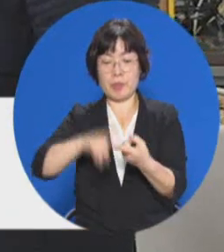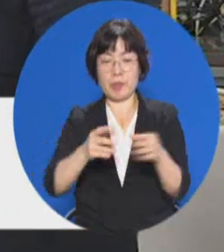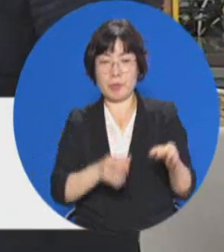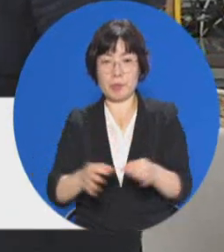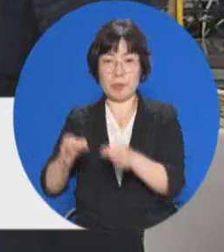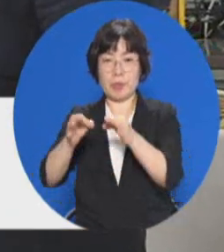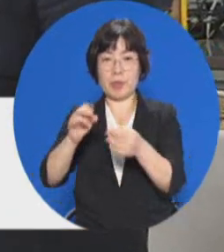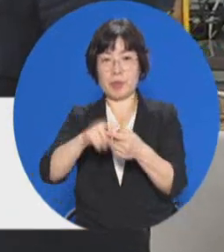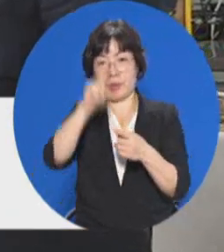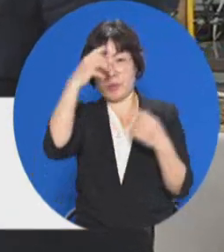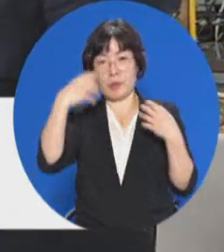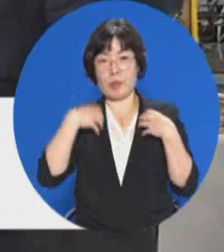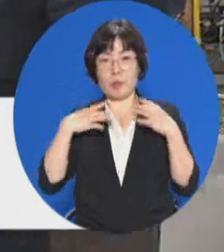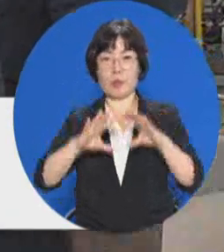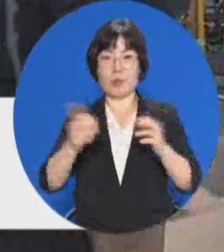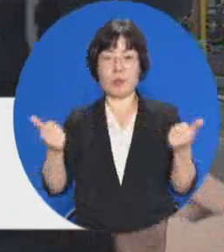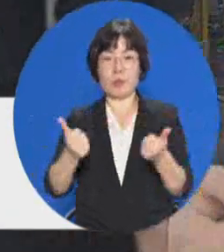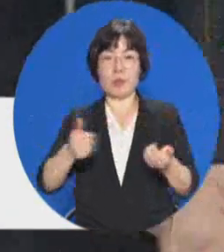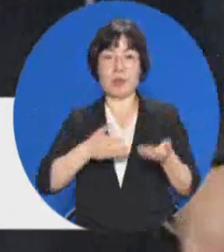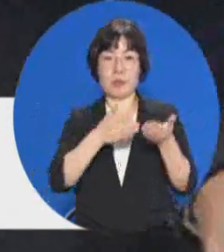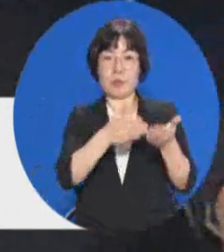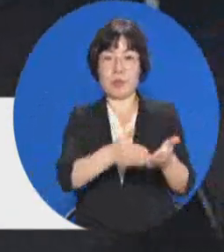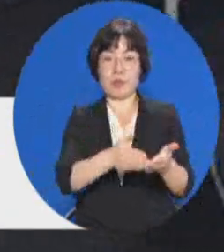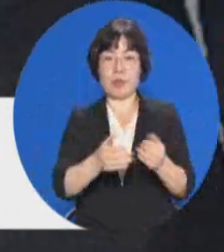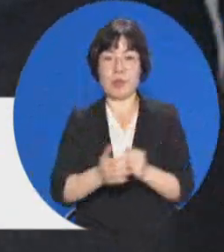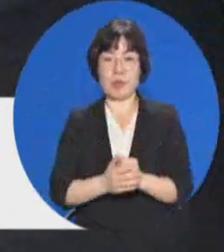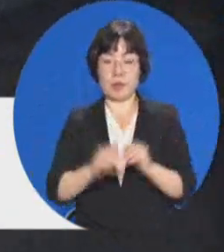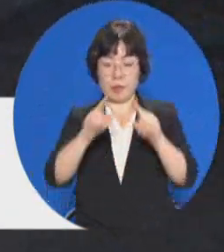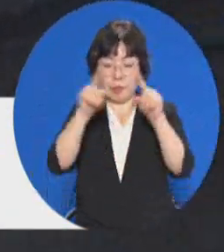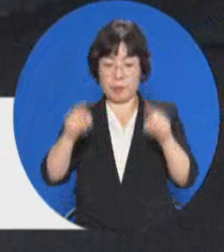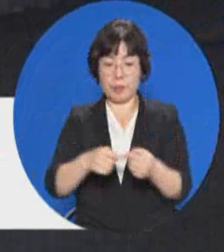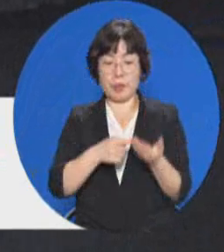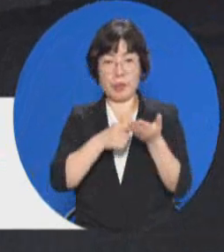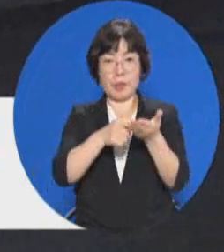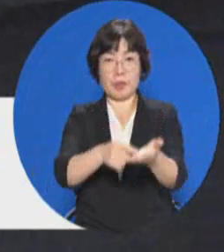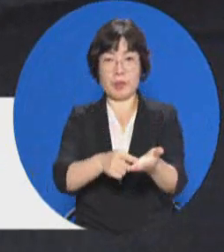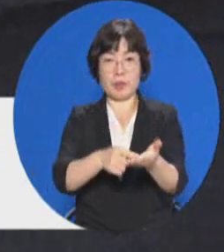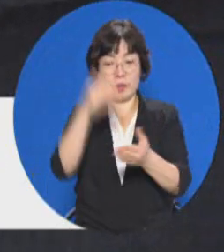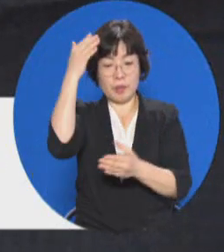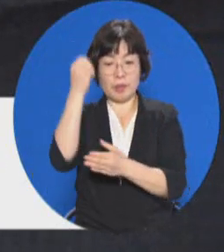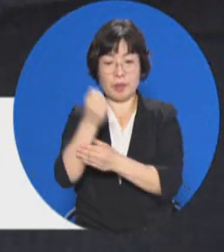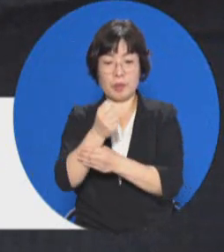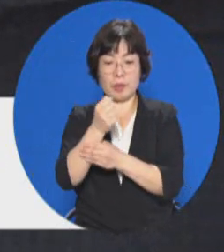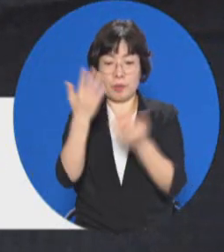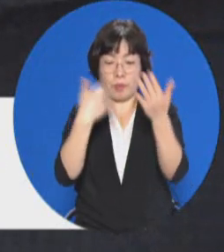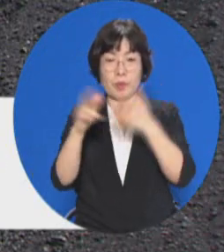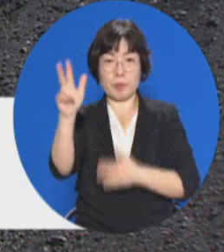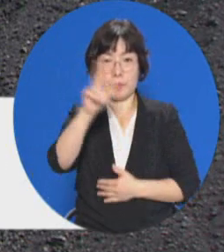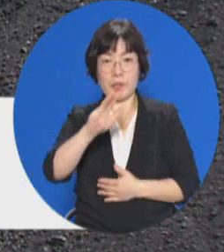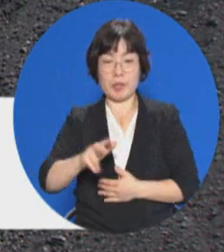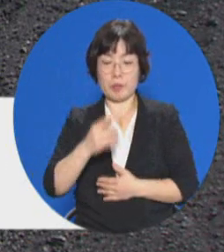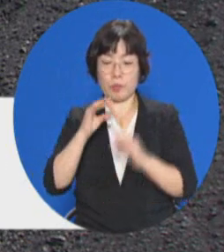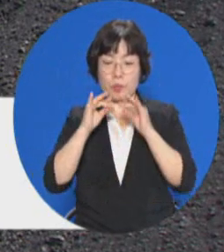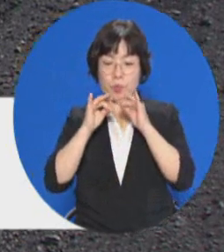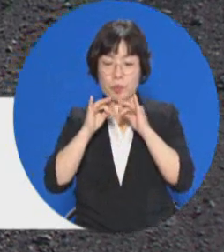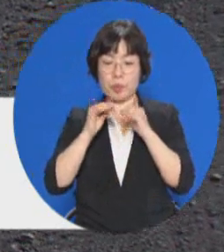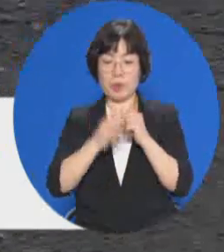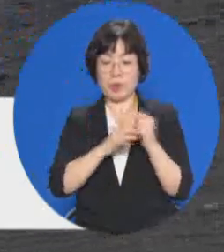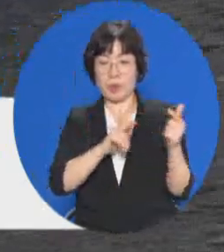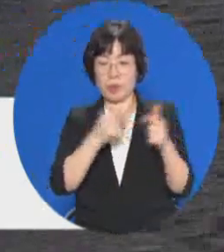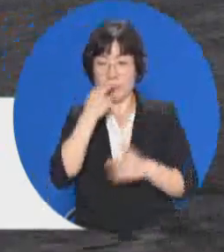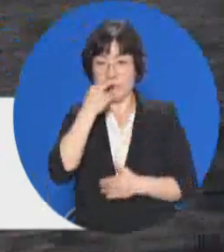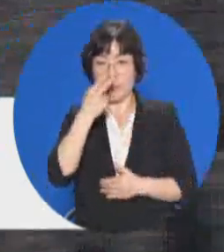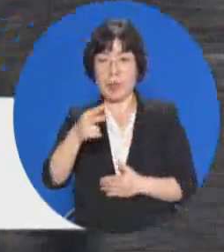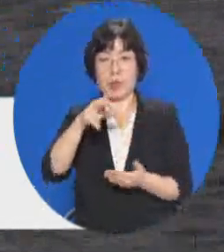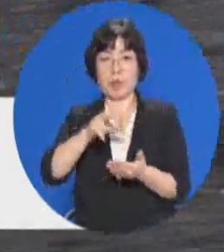국회에 건의했습니다. 이들 지자체는 건의문을 통해 석탄 화력발전소로 인해 미세먼지와 분진, 악취